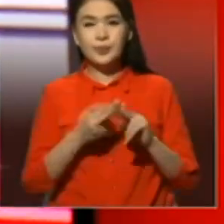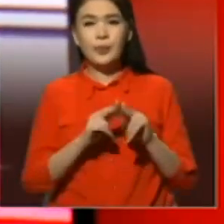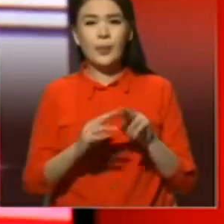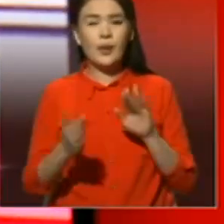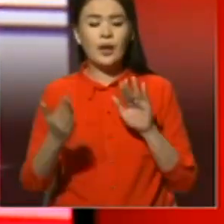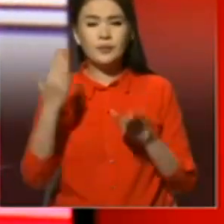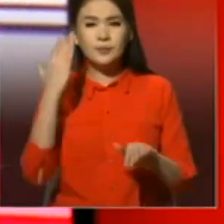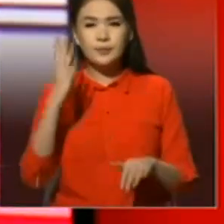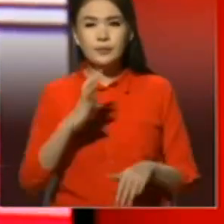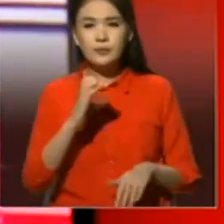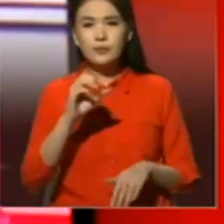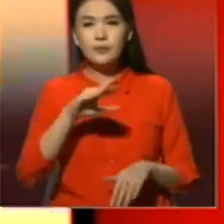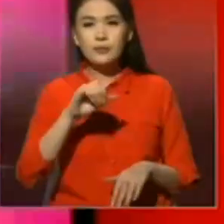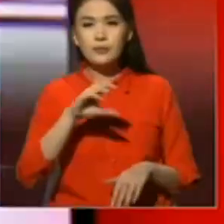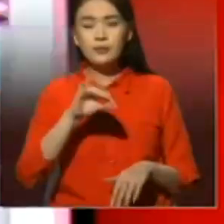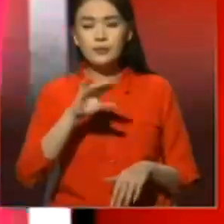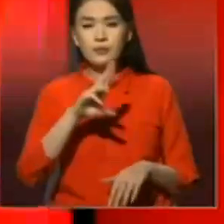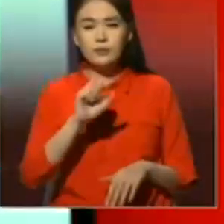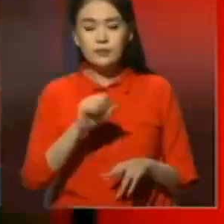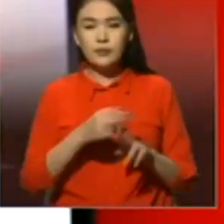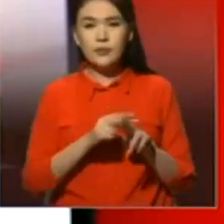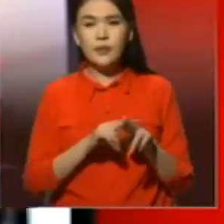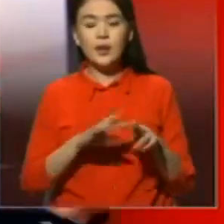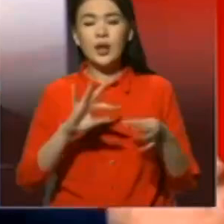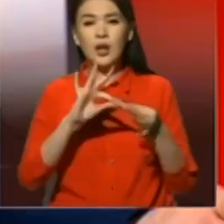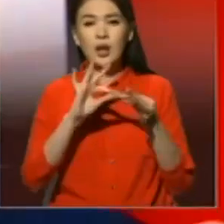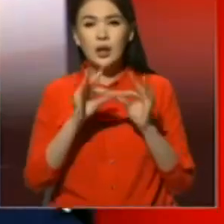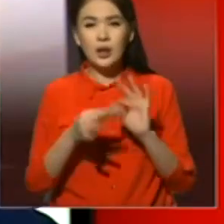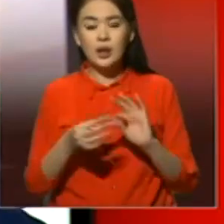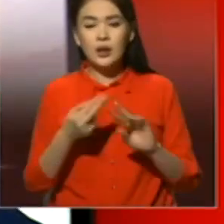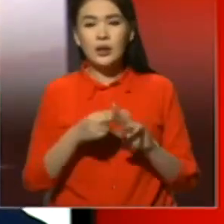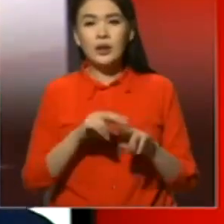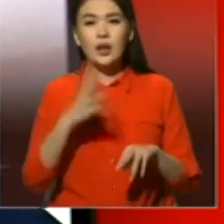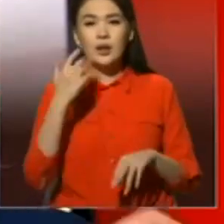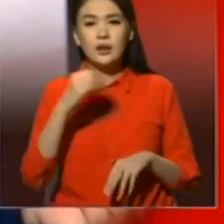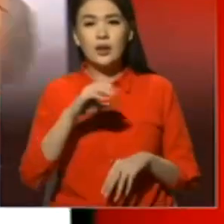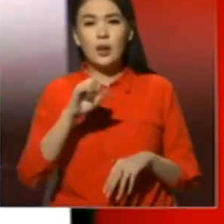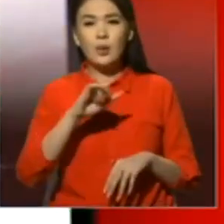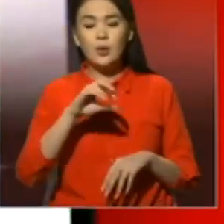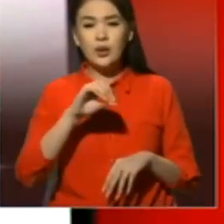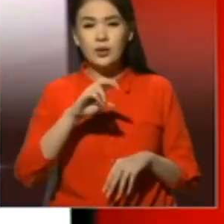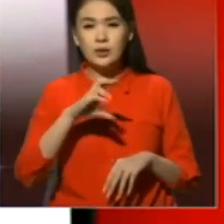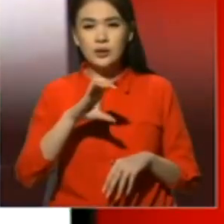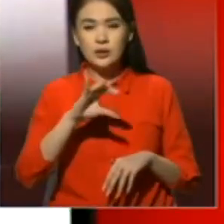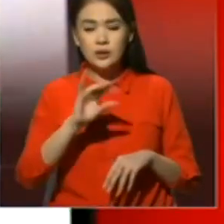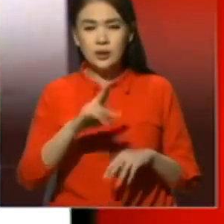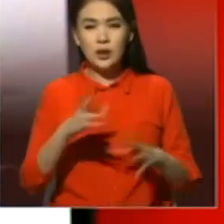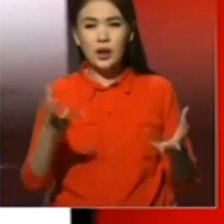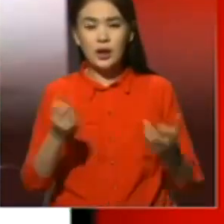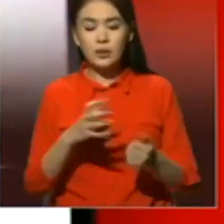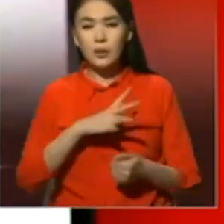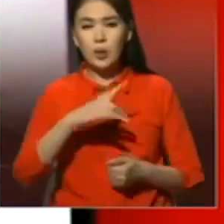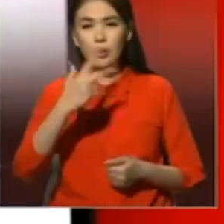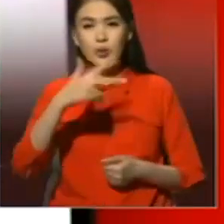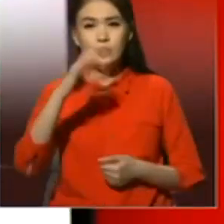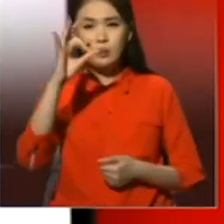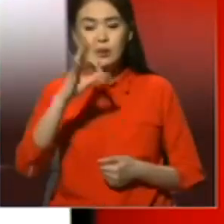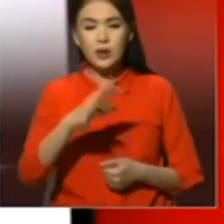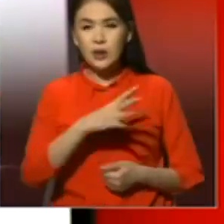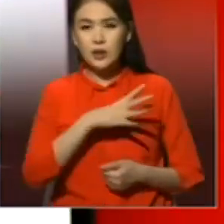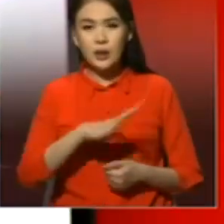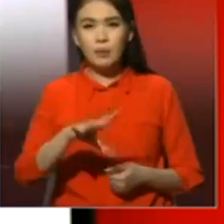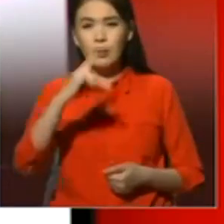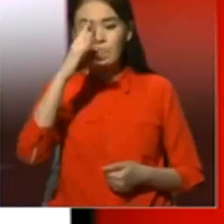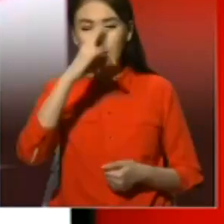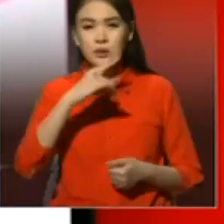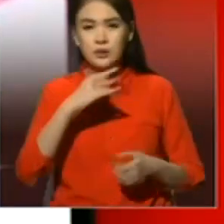Кезінде статистикадан жаңағы мәліметтер бойынша тәуелсіздік алған кезде 30%-ға да жетпейтін қазақ тілін жаңдай меңгерген,